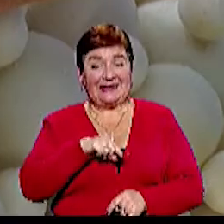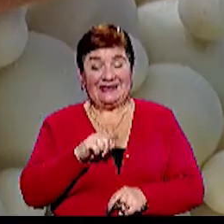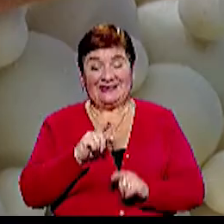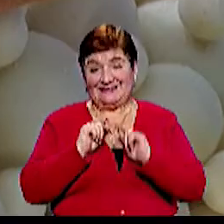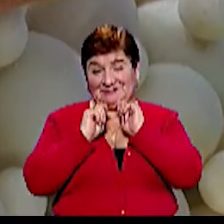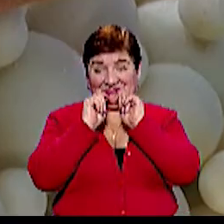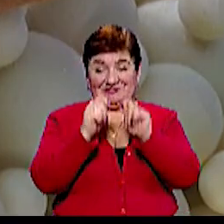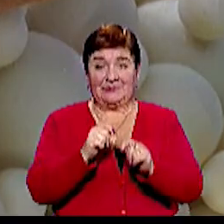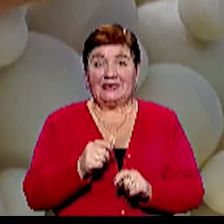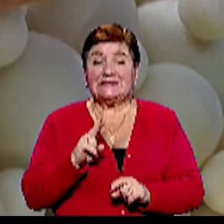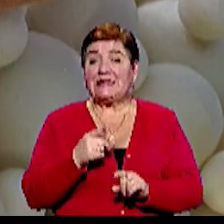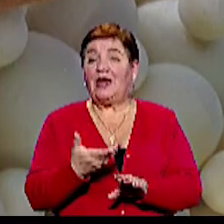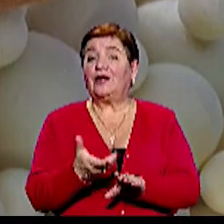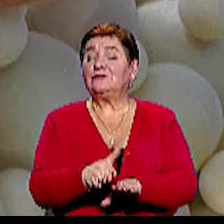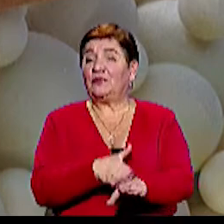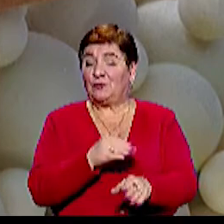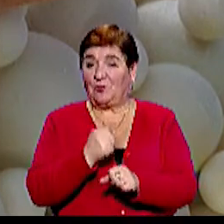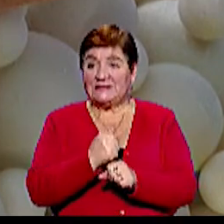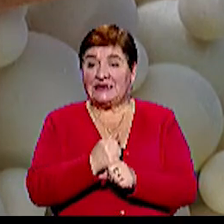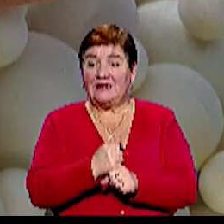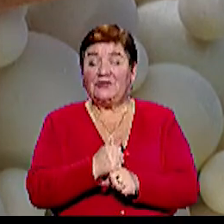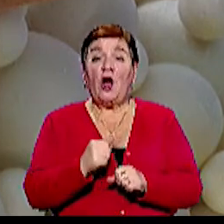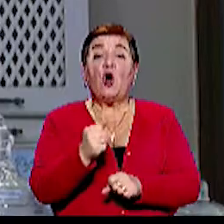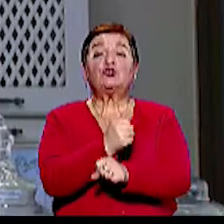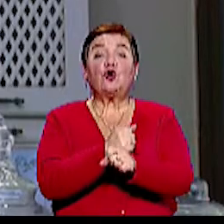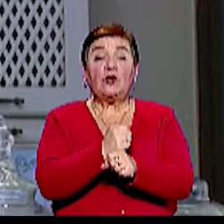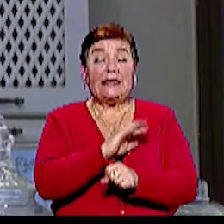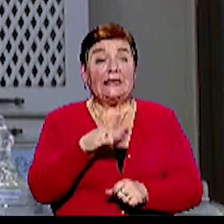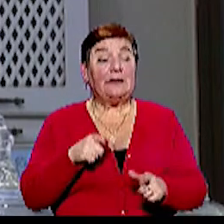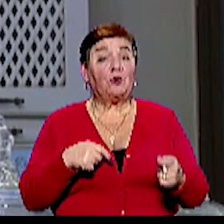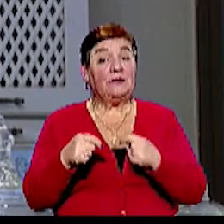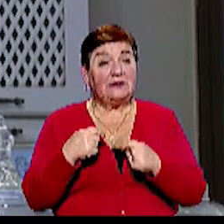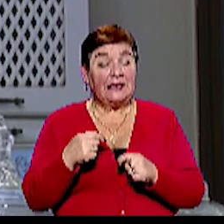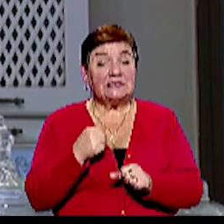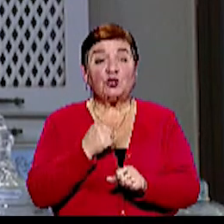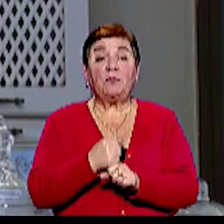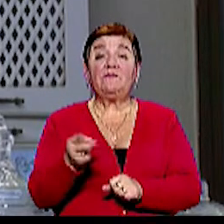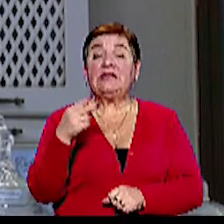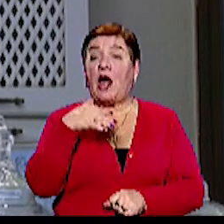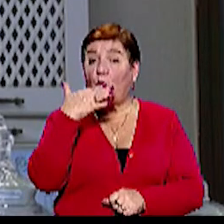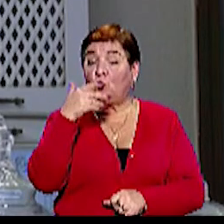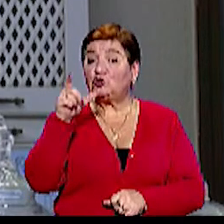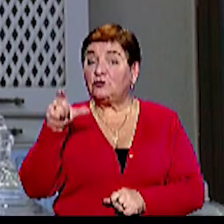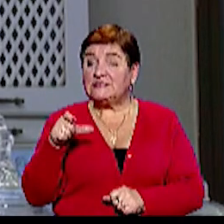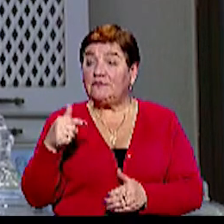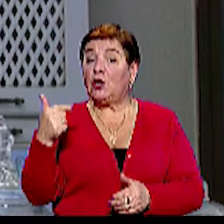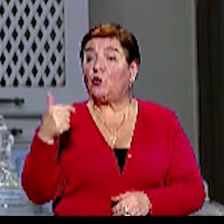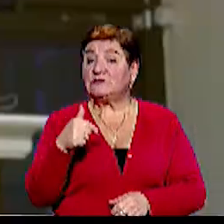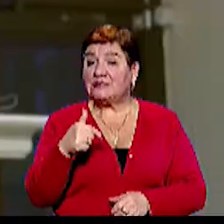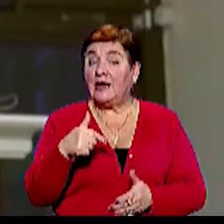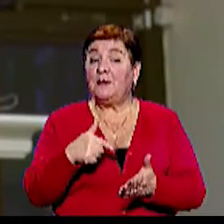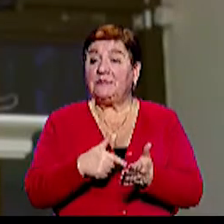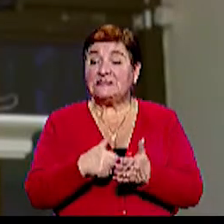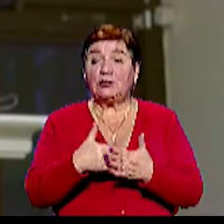деталі довше всього робиться. Шоколадна сакура на снігу не продається. Кондитер зробив її для ужгородців та гостей міста до зимових